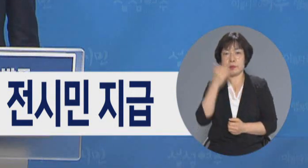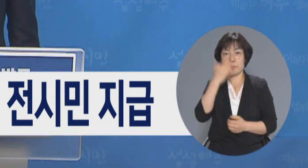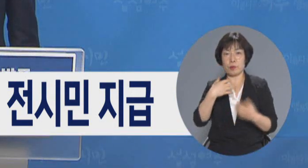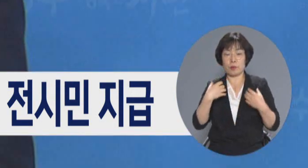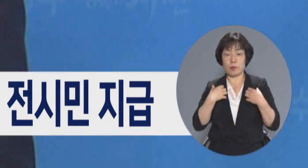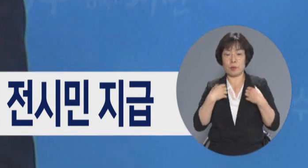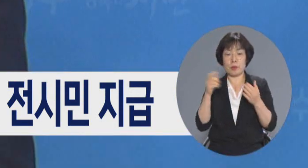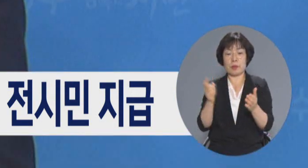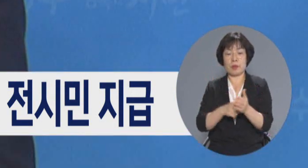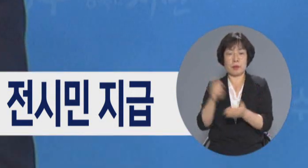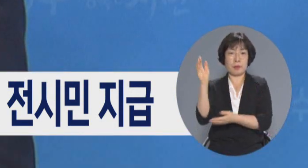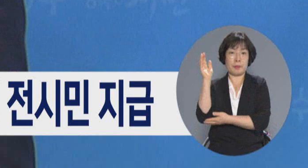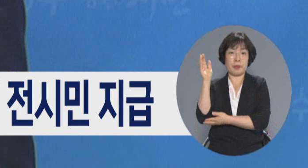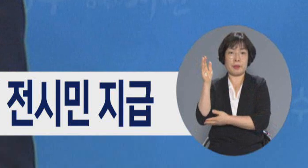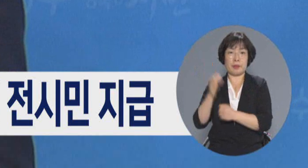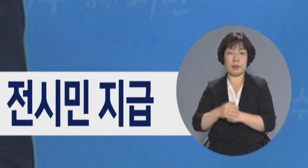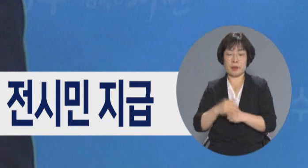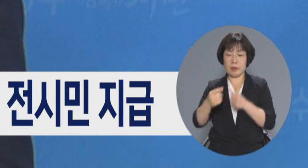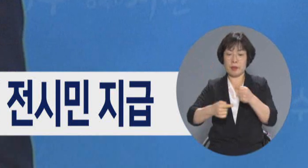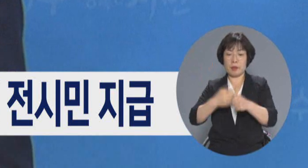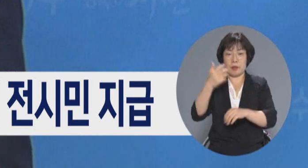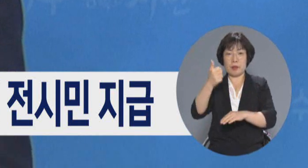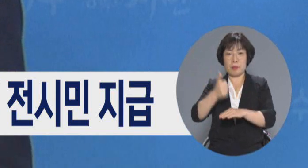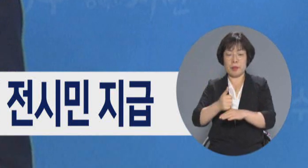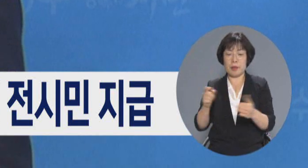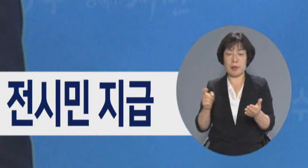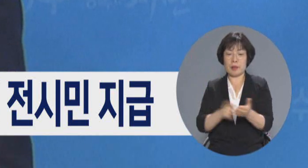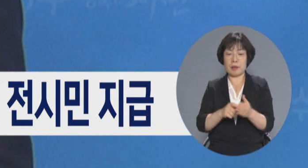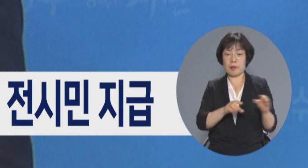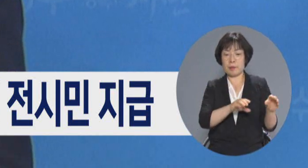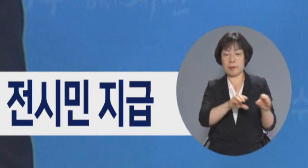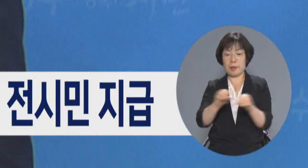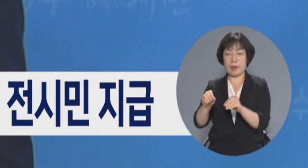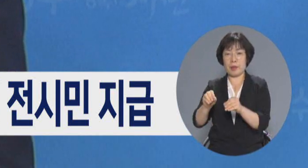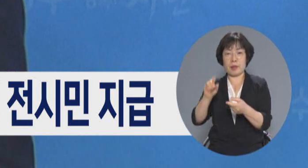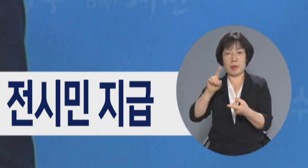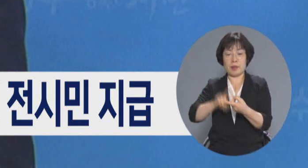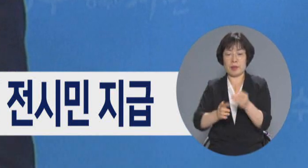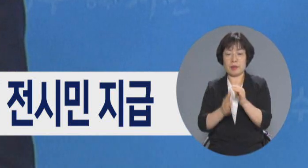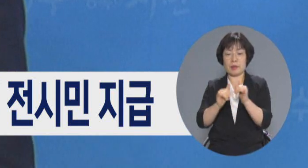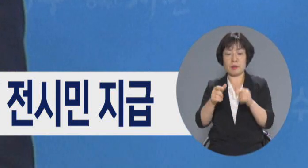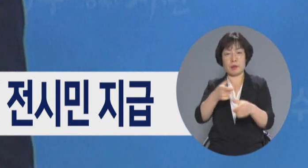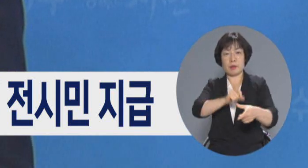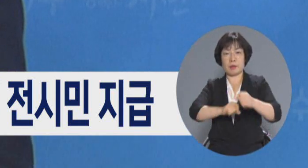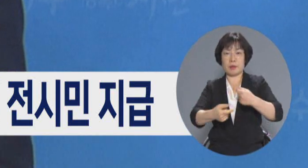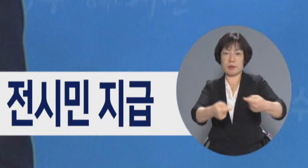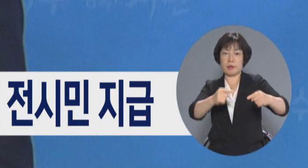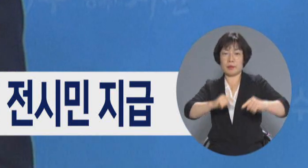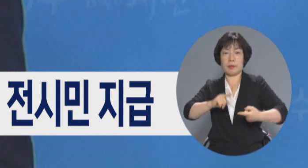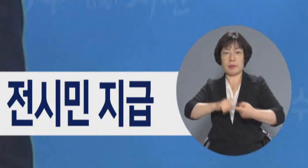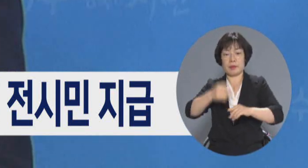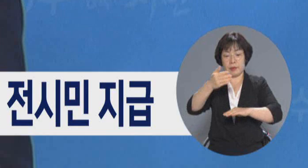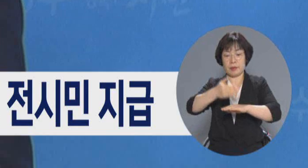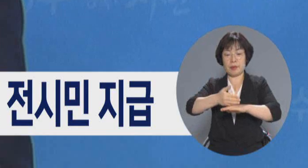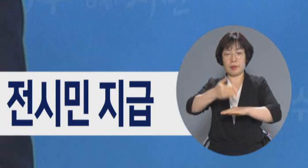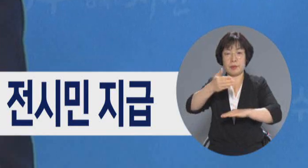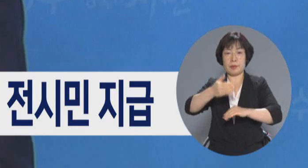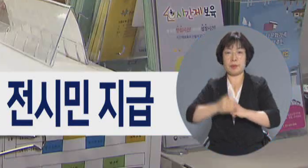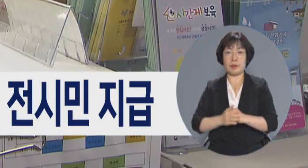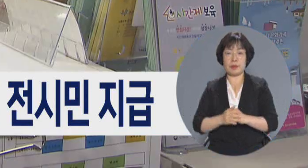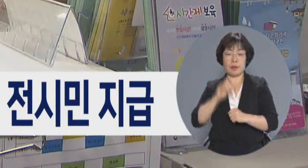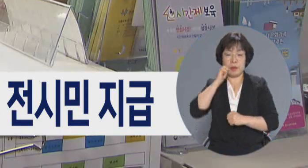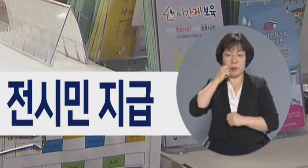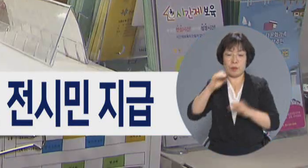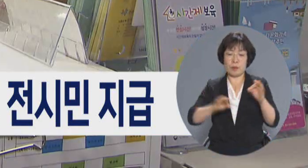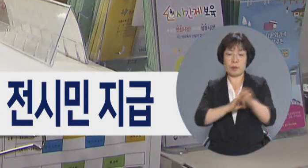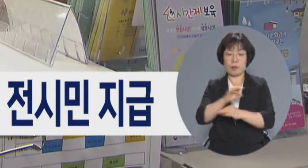오늘 긴급 브리핑을 통해 연말 연시 긴급 이동 멈춤에 대한 시민들의 적극적인 참여에 감사한다며 어려운